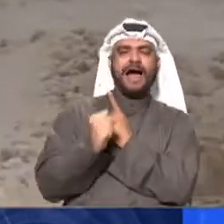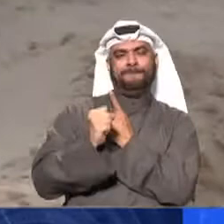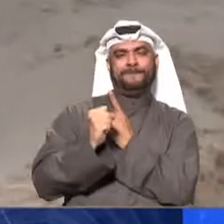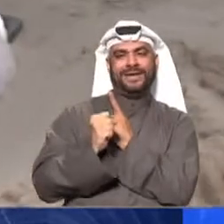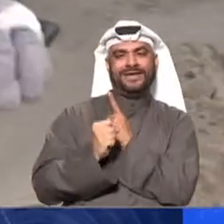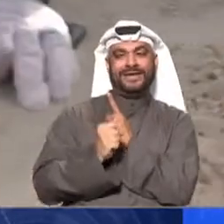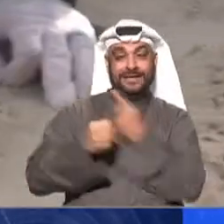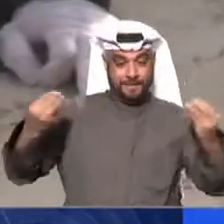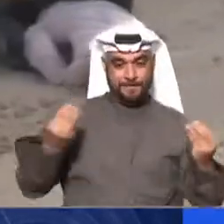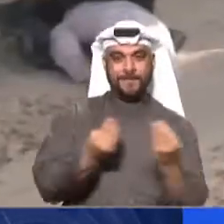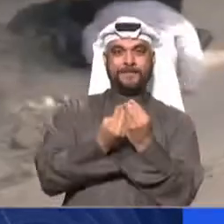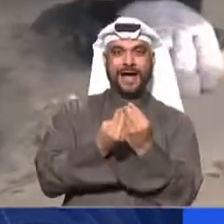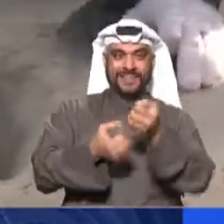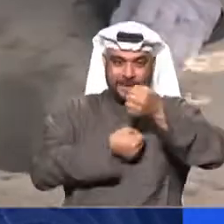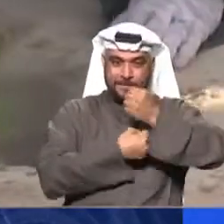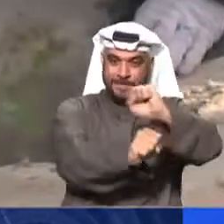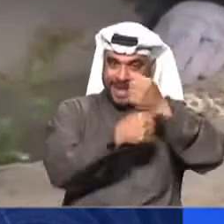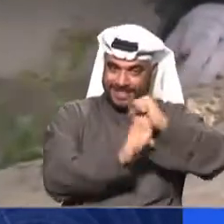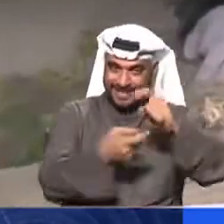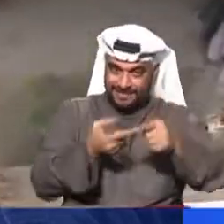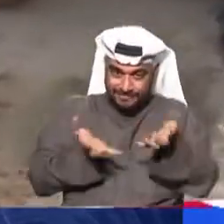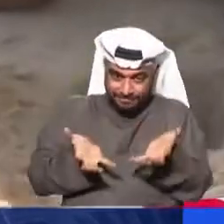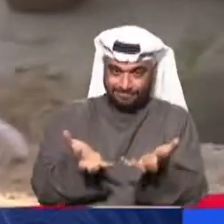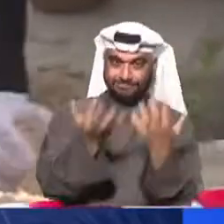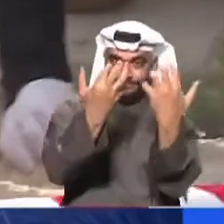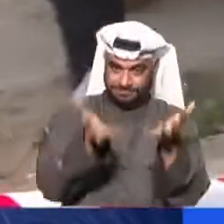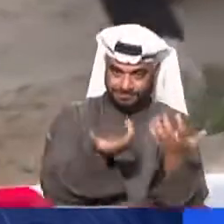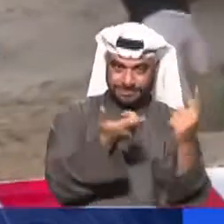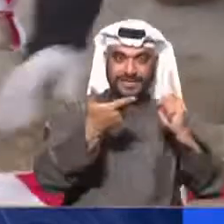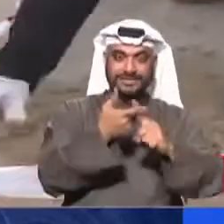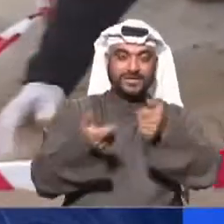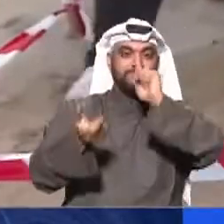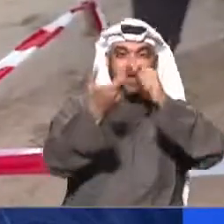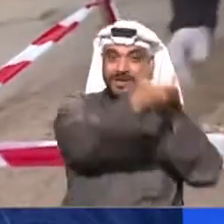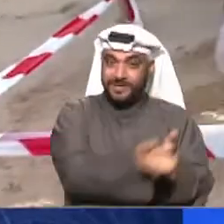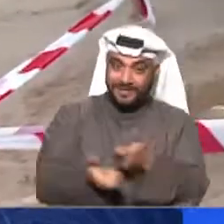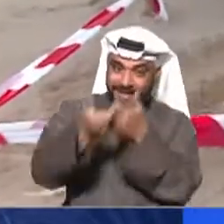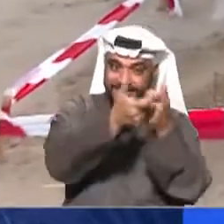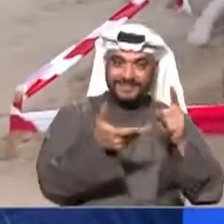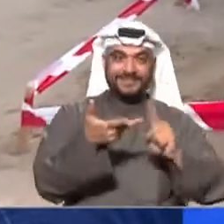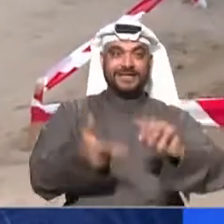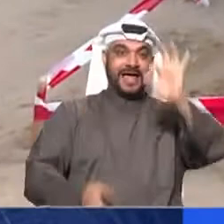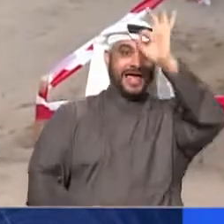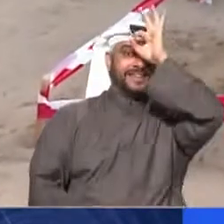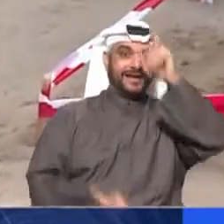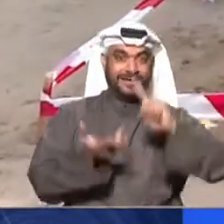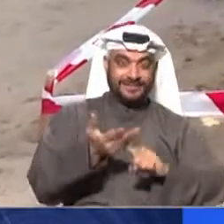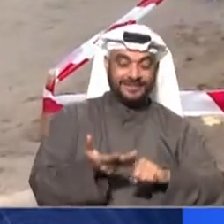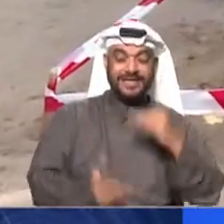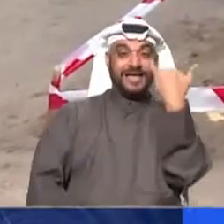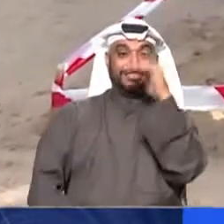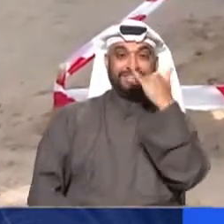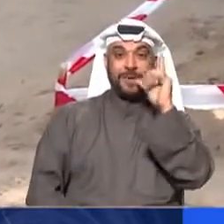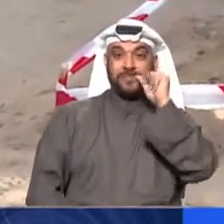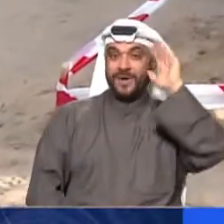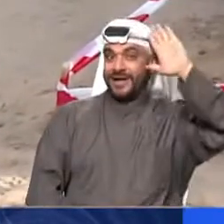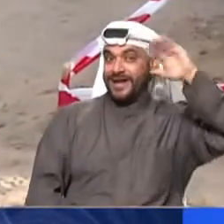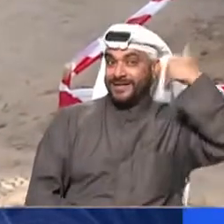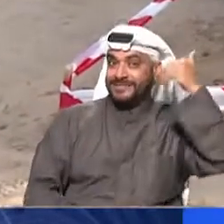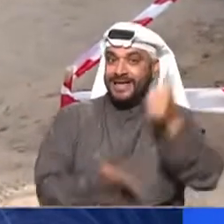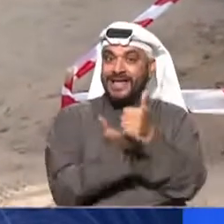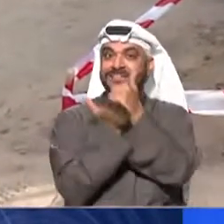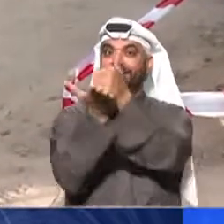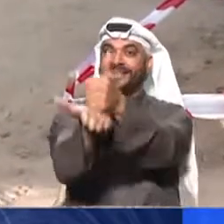اليوم البلدية بعالياتهم، الإطفاء، الداخلية، بنات وزملائهم في